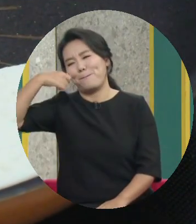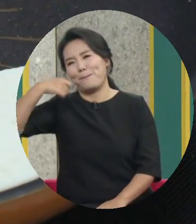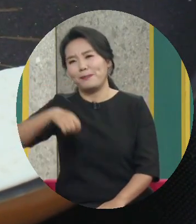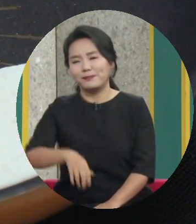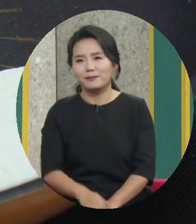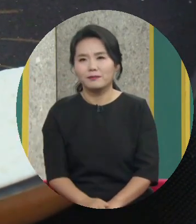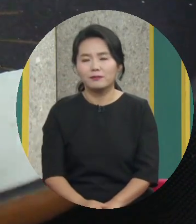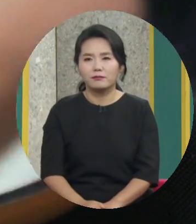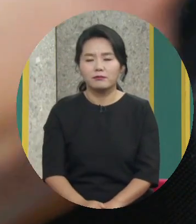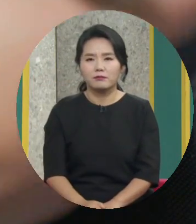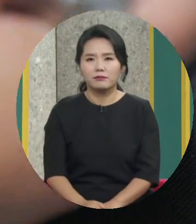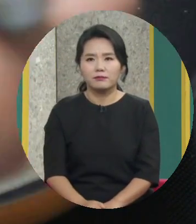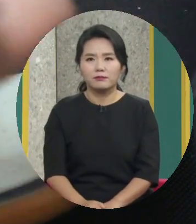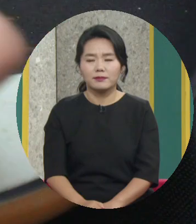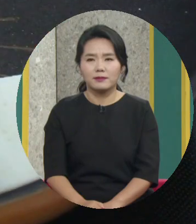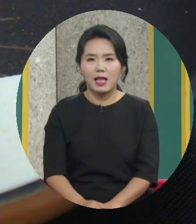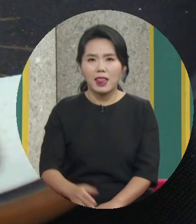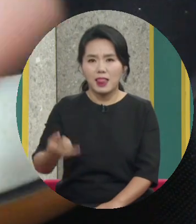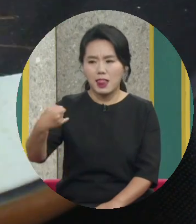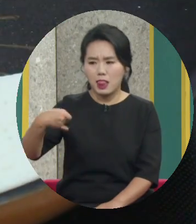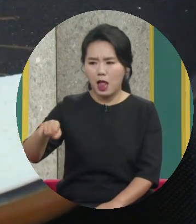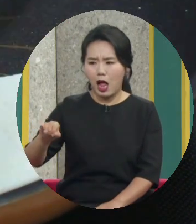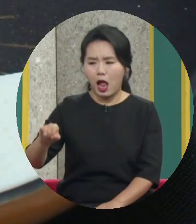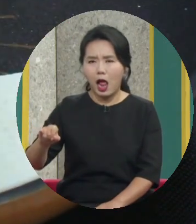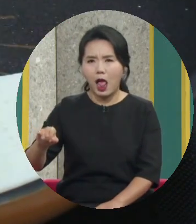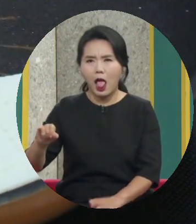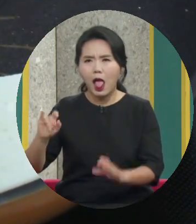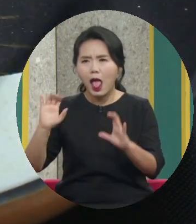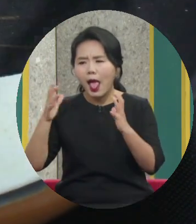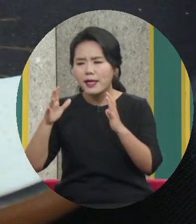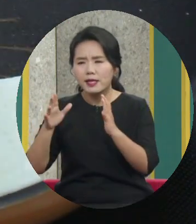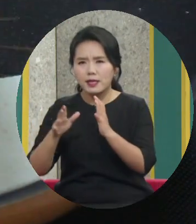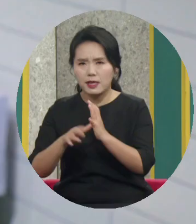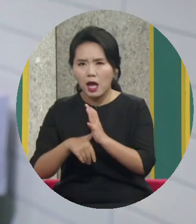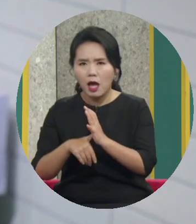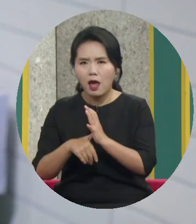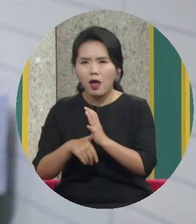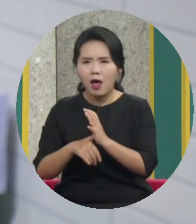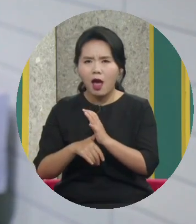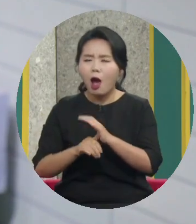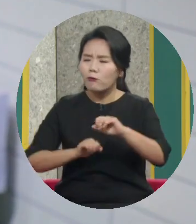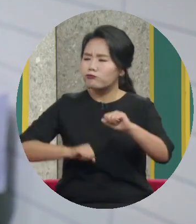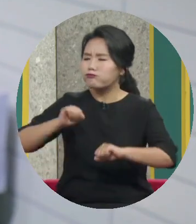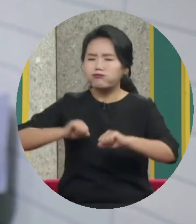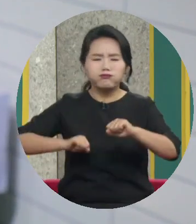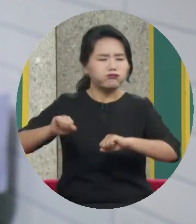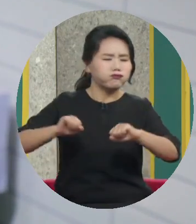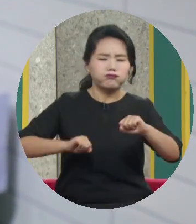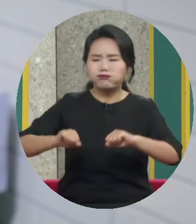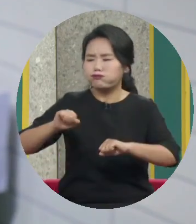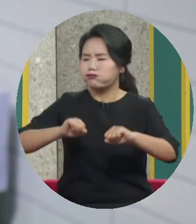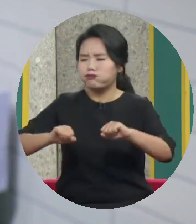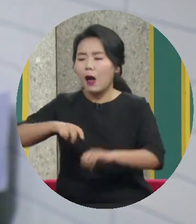효정이가 어릴 때 엄마는 에너지 넘치는 효정이를 온종일 따라다니느라 진땀을 빼야